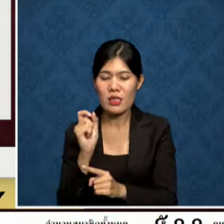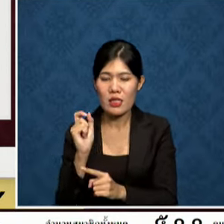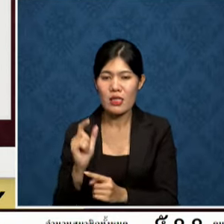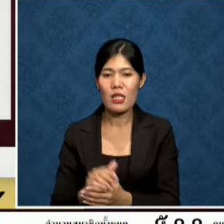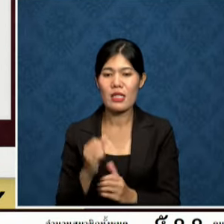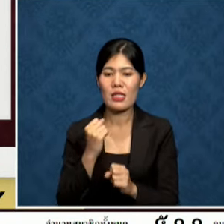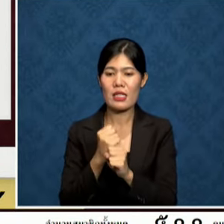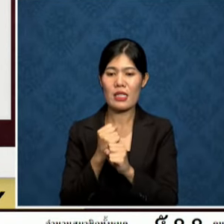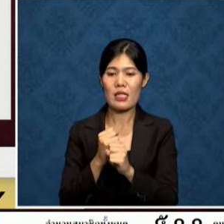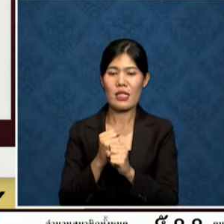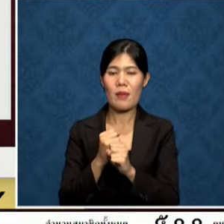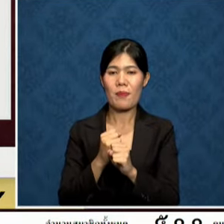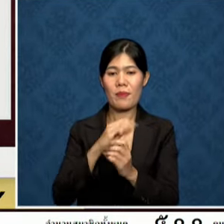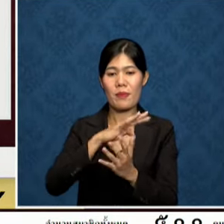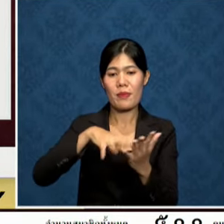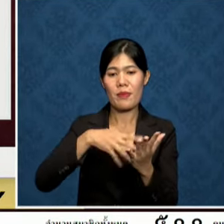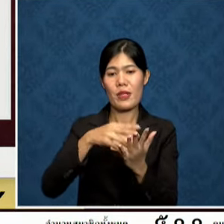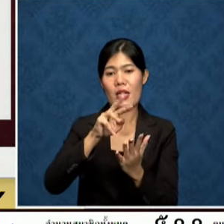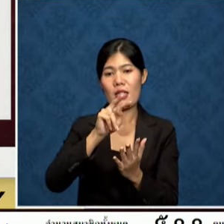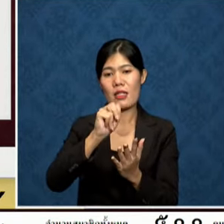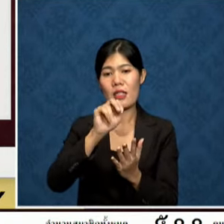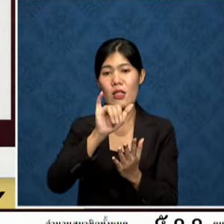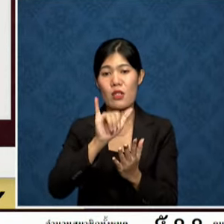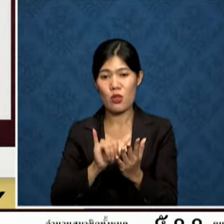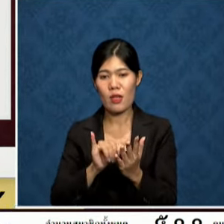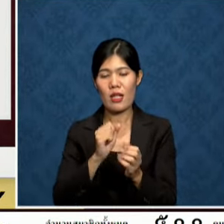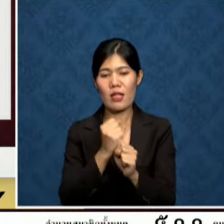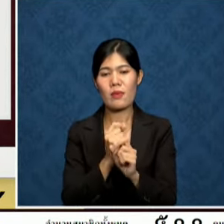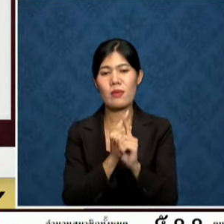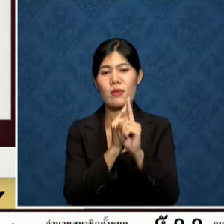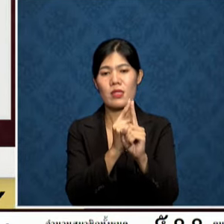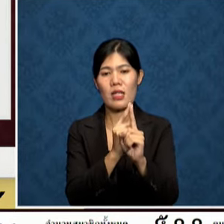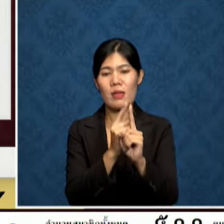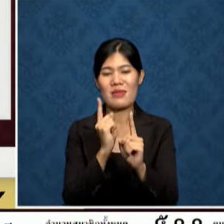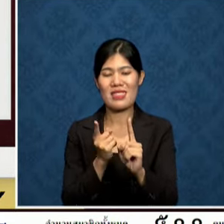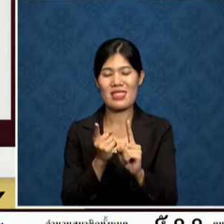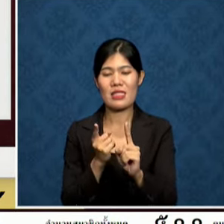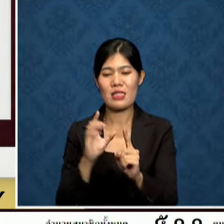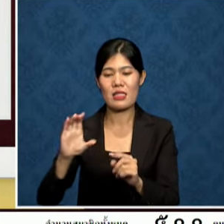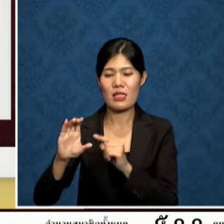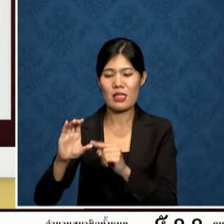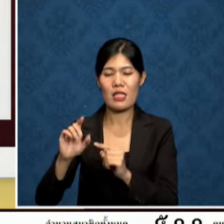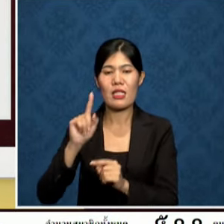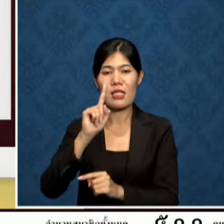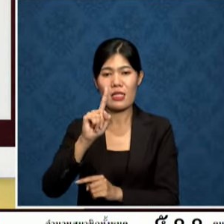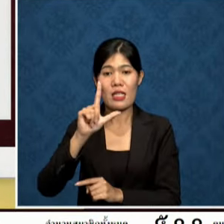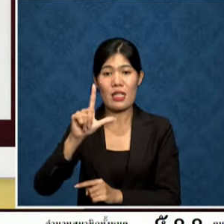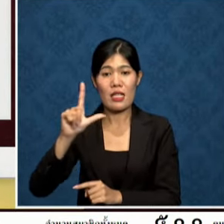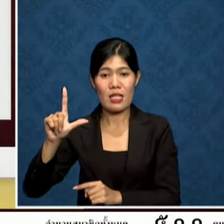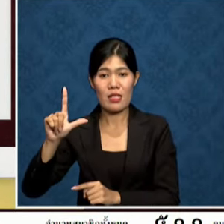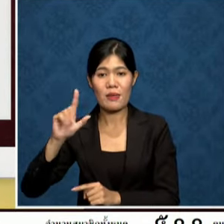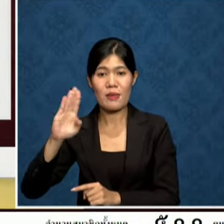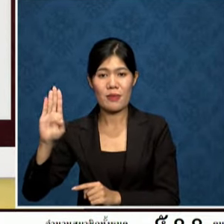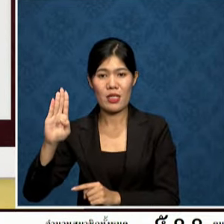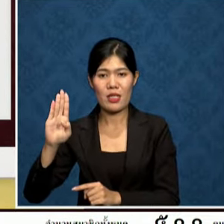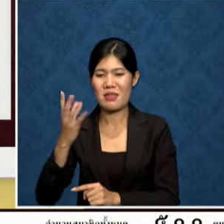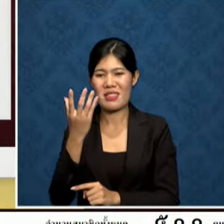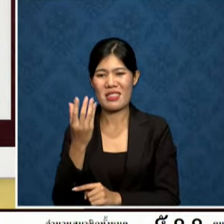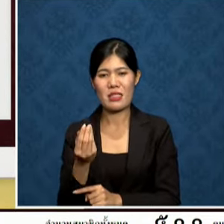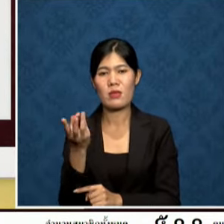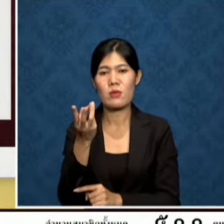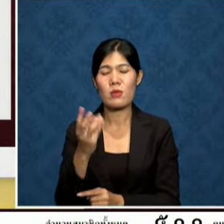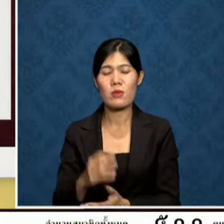ทำตามนโยบายรัฐบาล 142ประเด็นเนี่ยเอาข้อจริงแล้วเหลือเพียงแค่ไม่ถึง 1ล้านล้านบาทเท่านั้นเองแล้วสัดส่วนตรงนี้เนี่ย